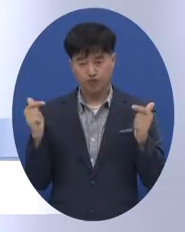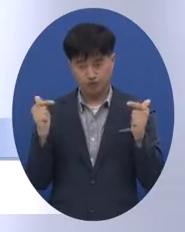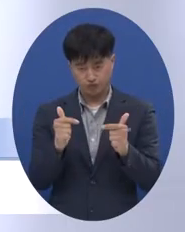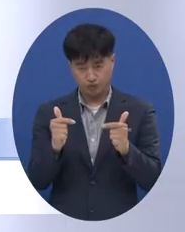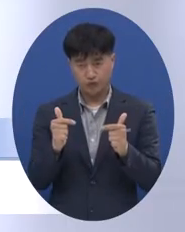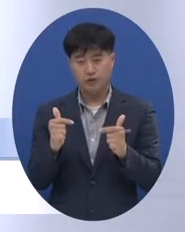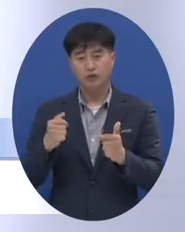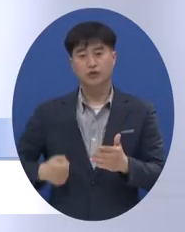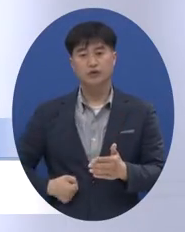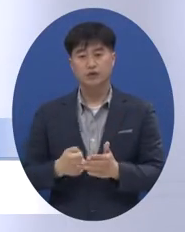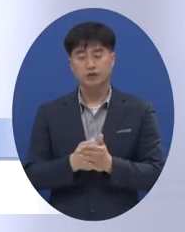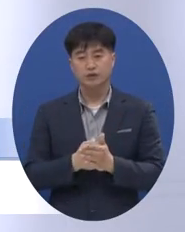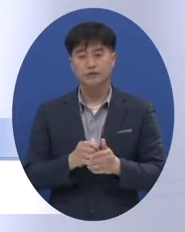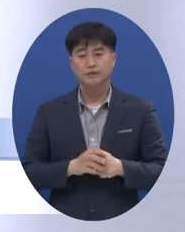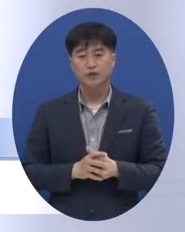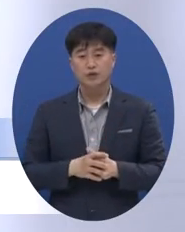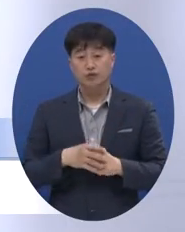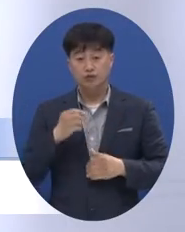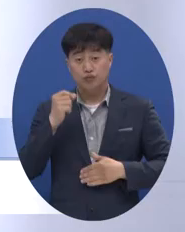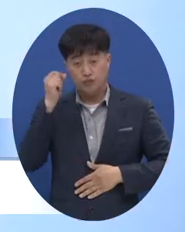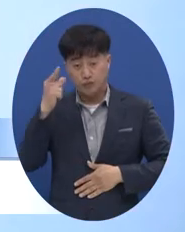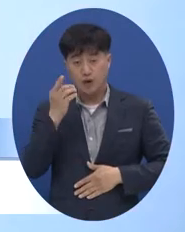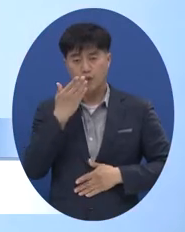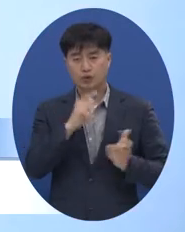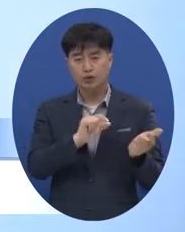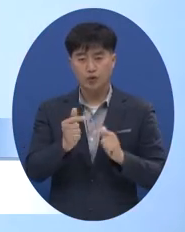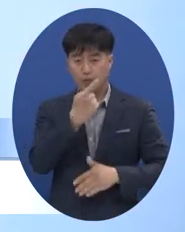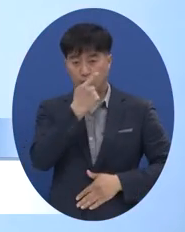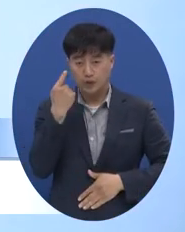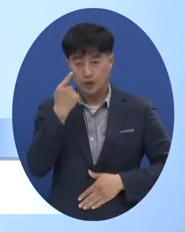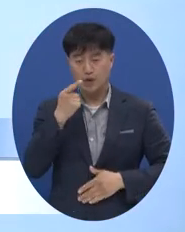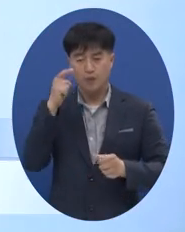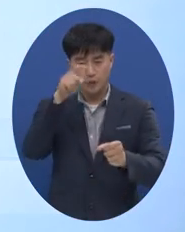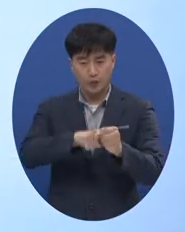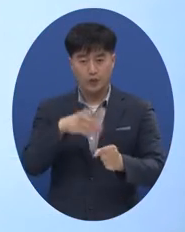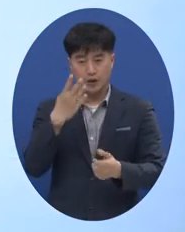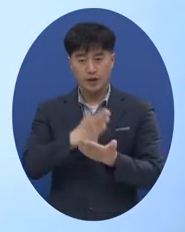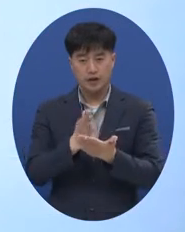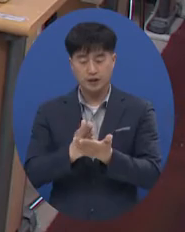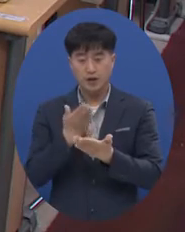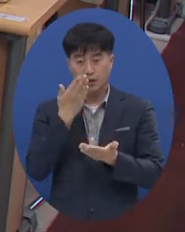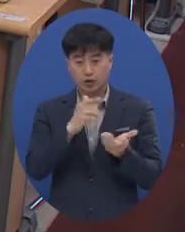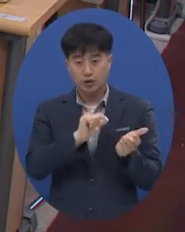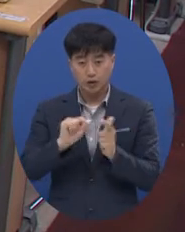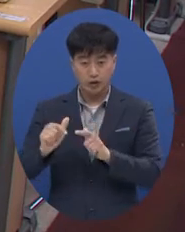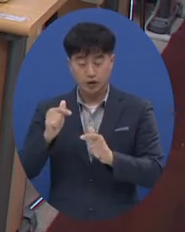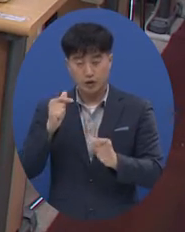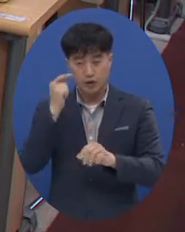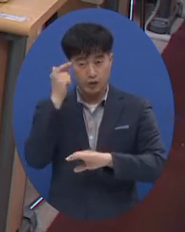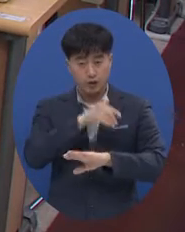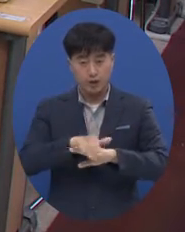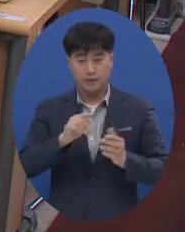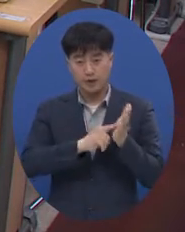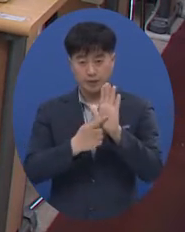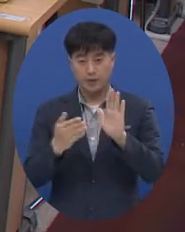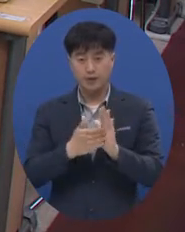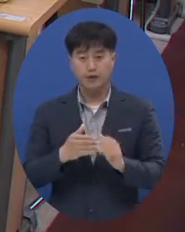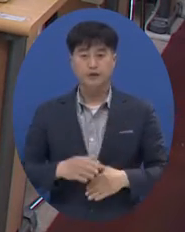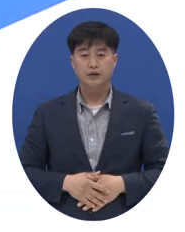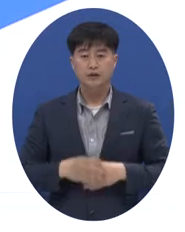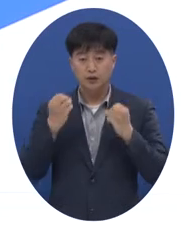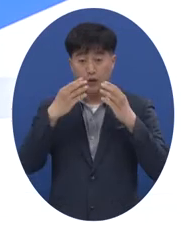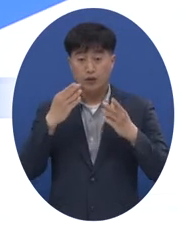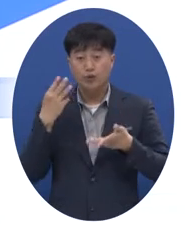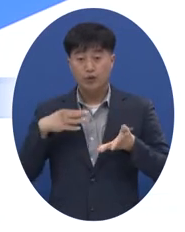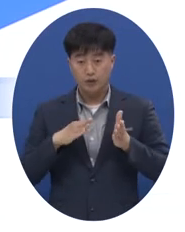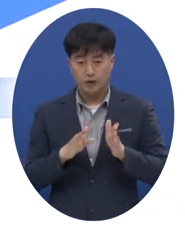했습니다. 누구나 우수한 먹거리를 보장받아야 한다는 목표로 네 가지 먹거리 전략을 수립해 발표했습니다. 새로운